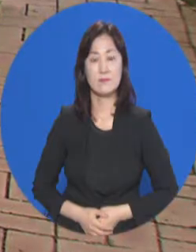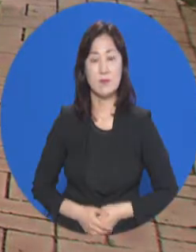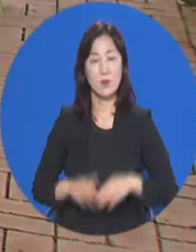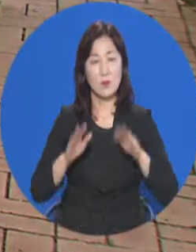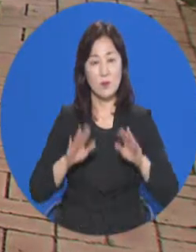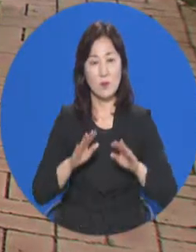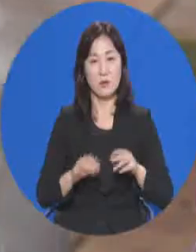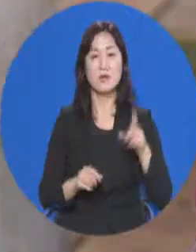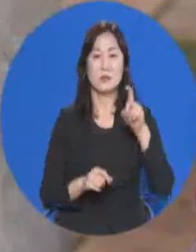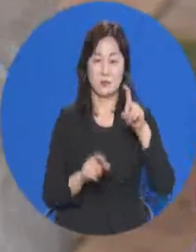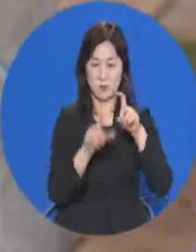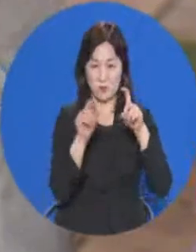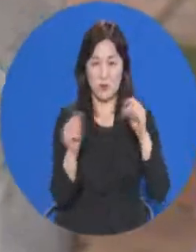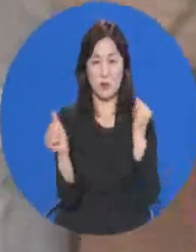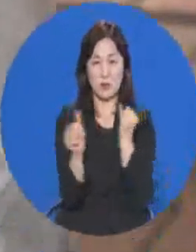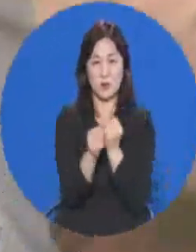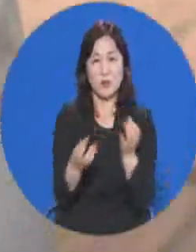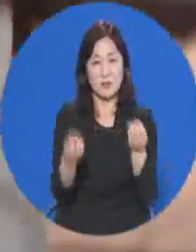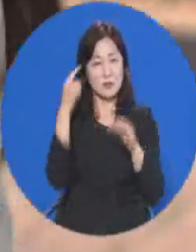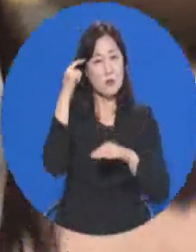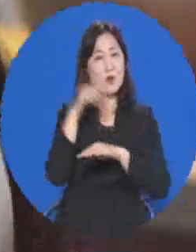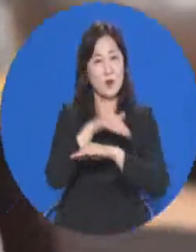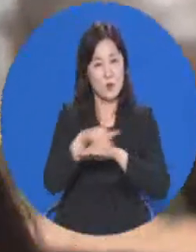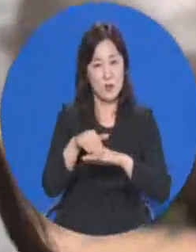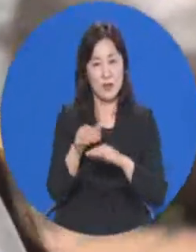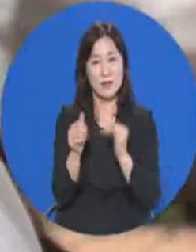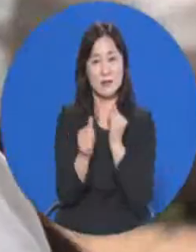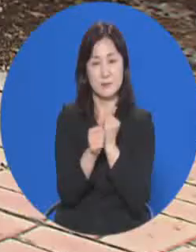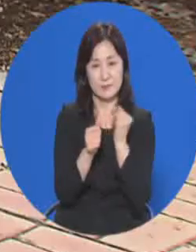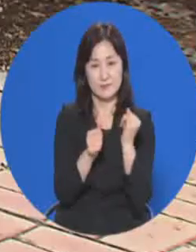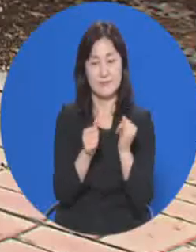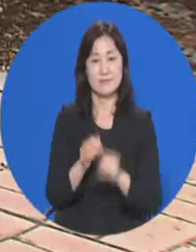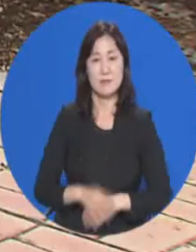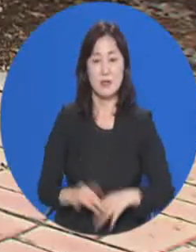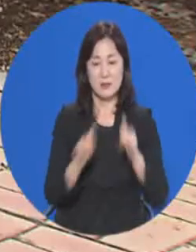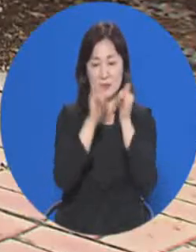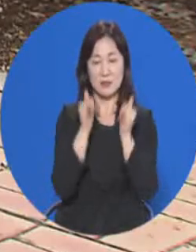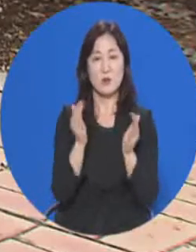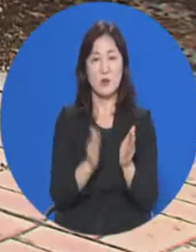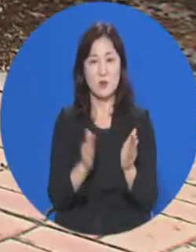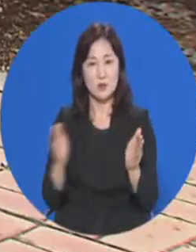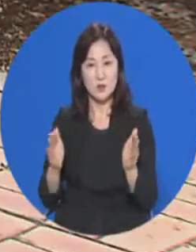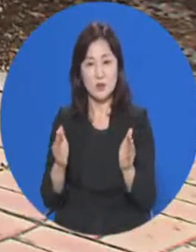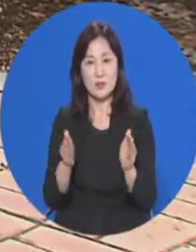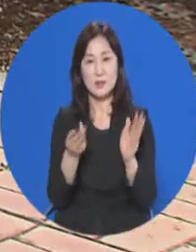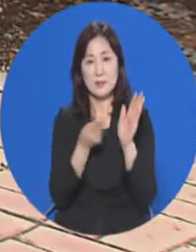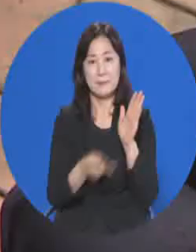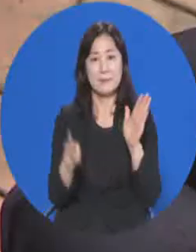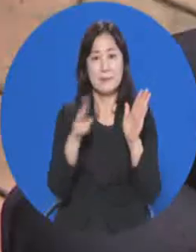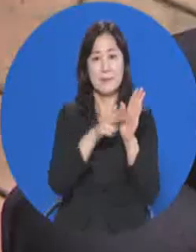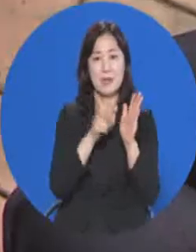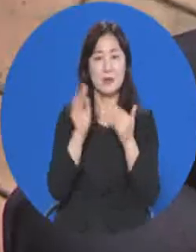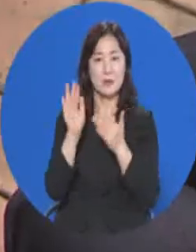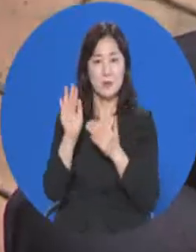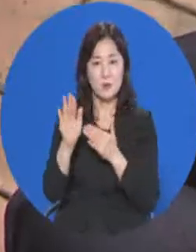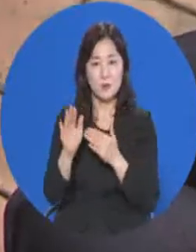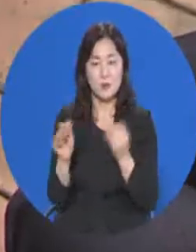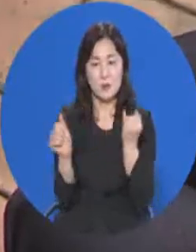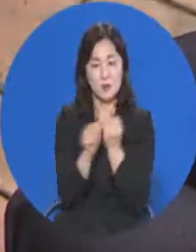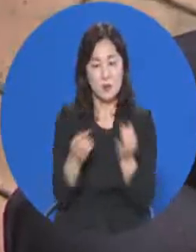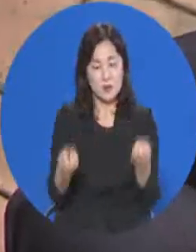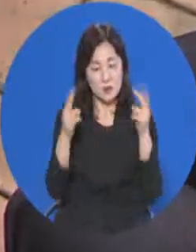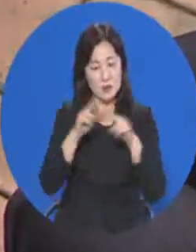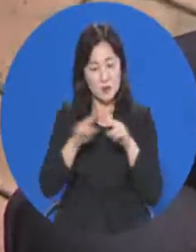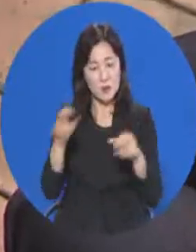오는 11월 결혼식을 올릴 예정인 예비 신부 A씨. 사회적 거리두기가 2단계로 격상된 이후 식을 취소해야